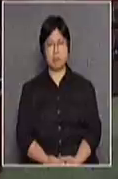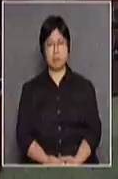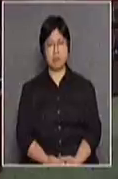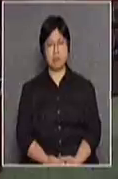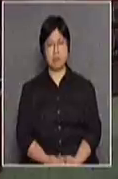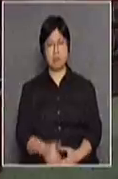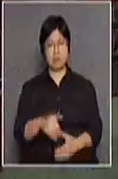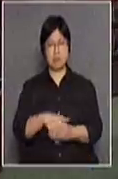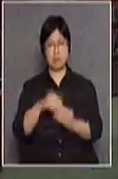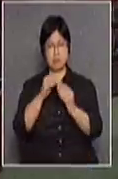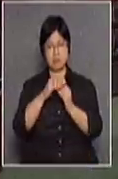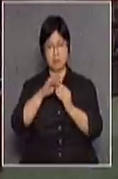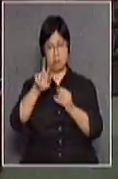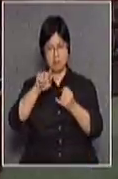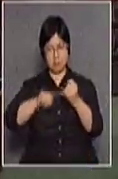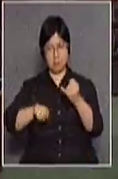停止表決顯示結果。